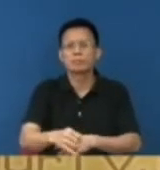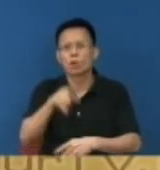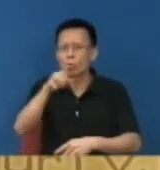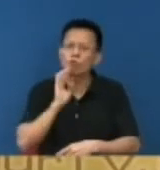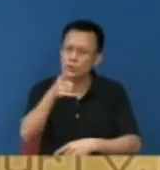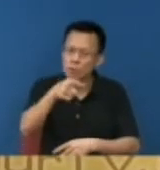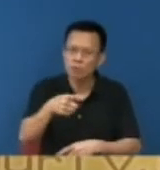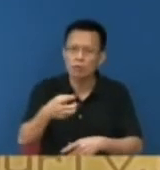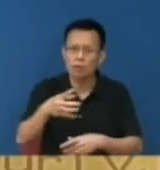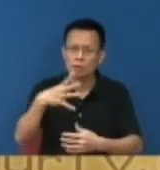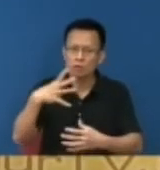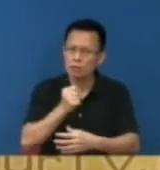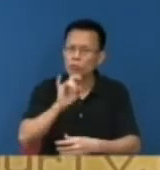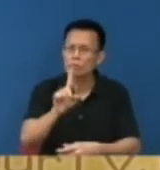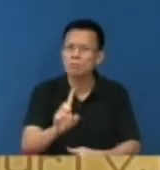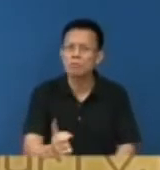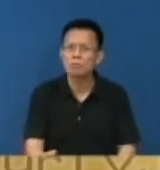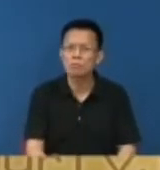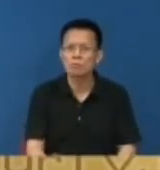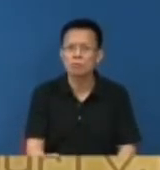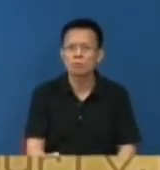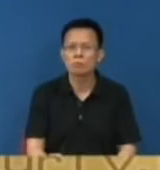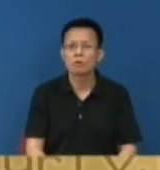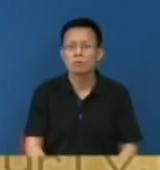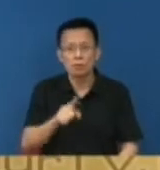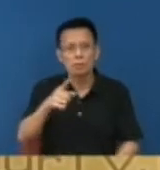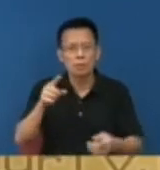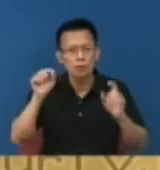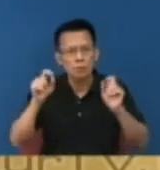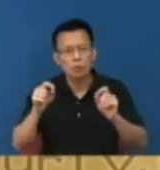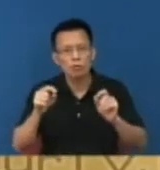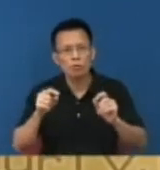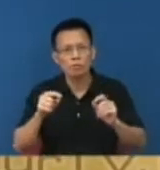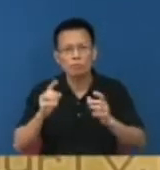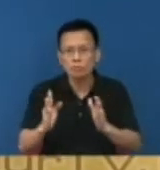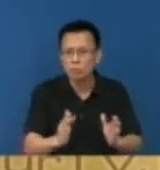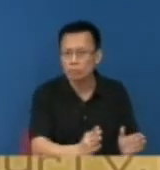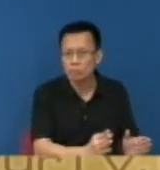理性非暴力，你爭取咗乜嘢？你點樣去應付